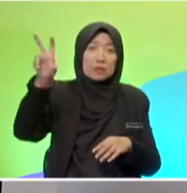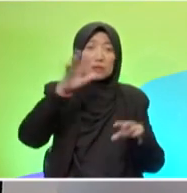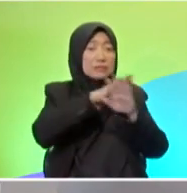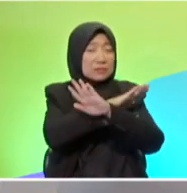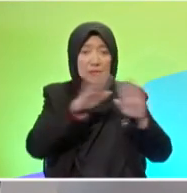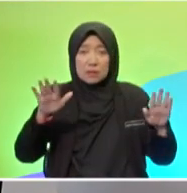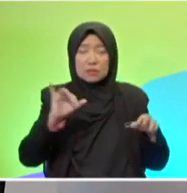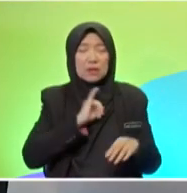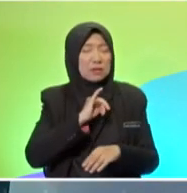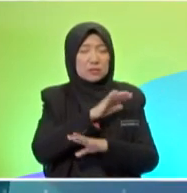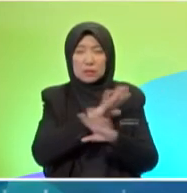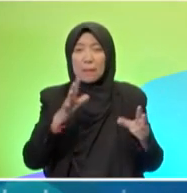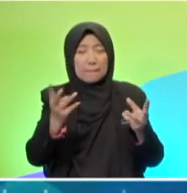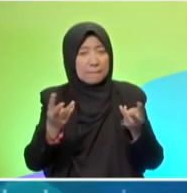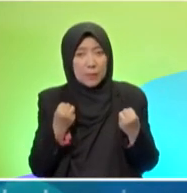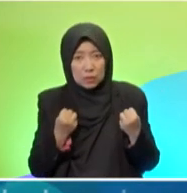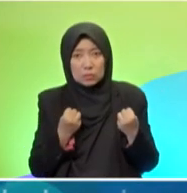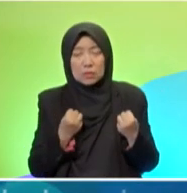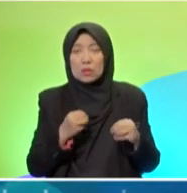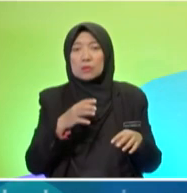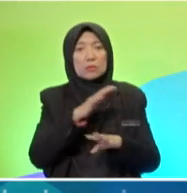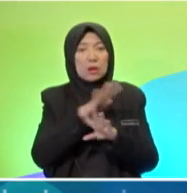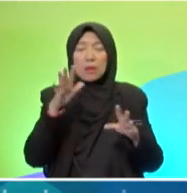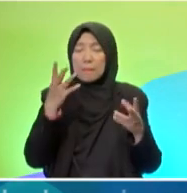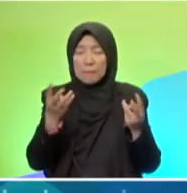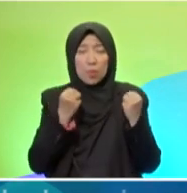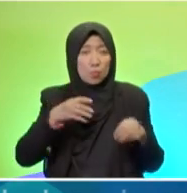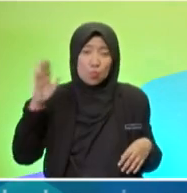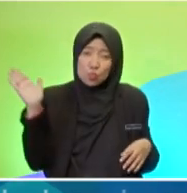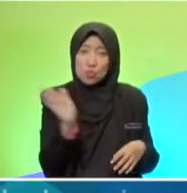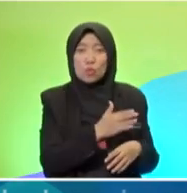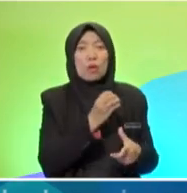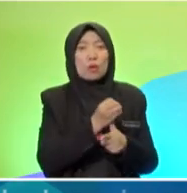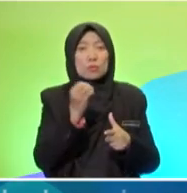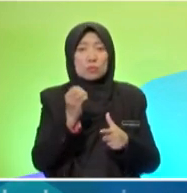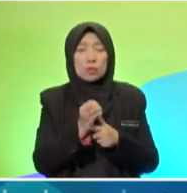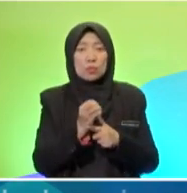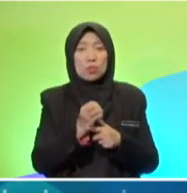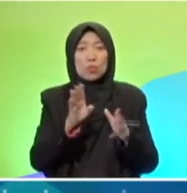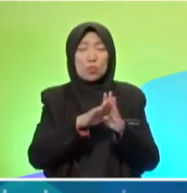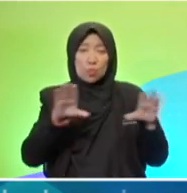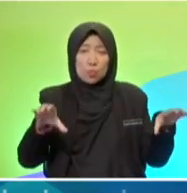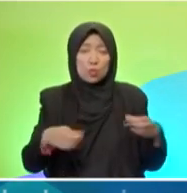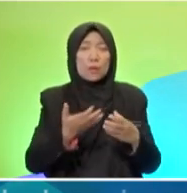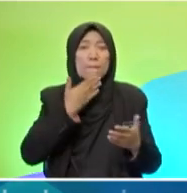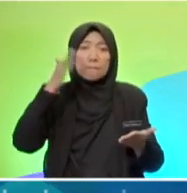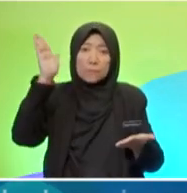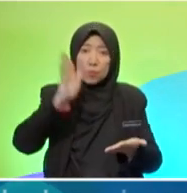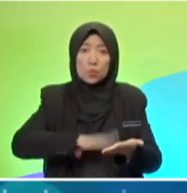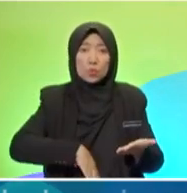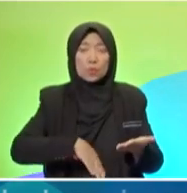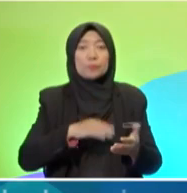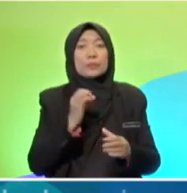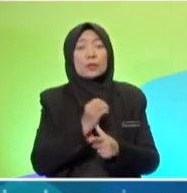tanya jika dipukul atau terdapat perlakuan yang kasar dan juga kita tanya Katakan Tidak juga kepada